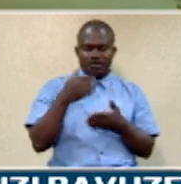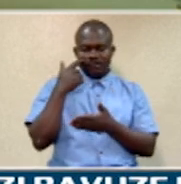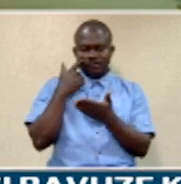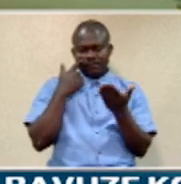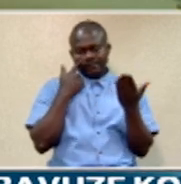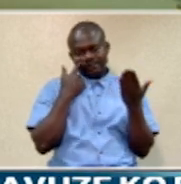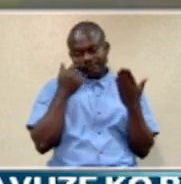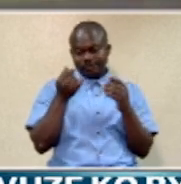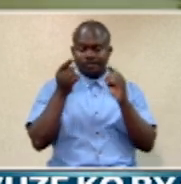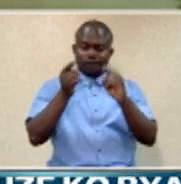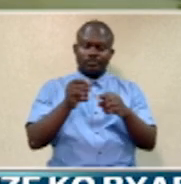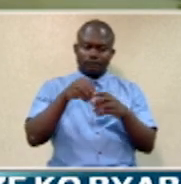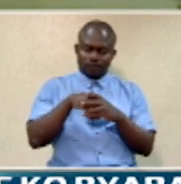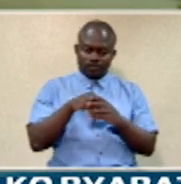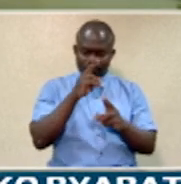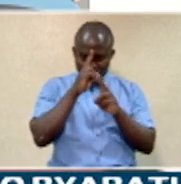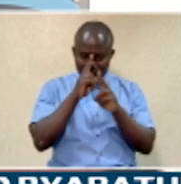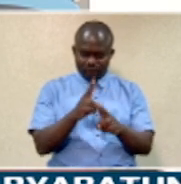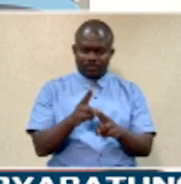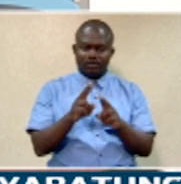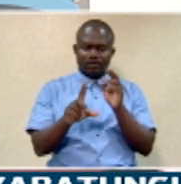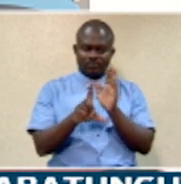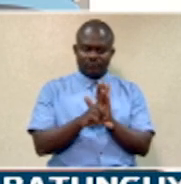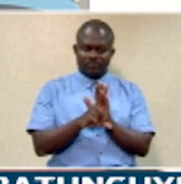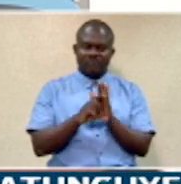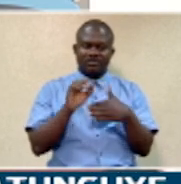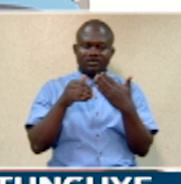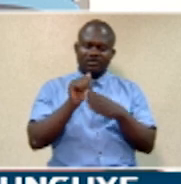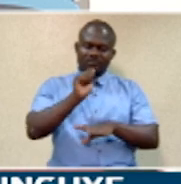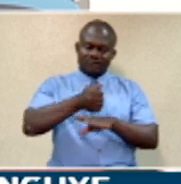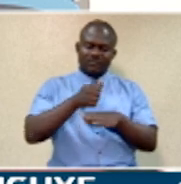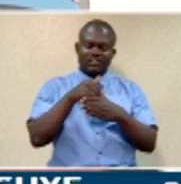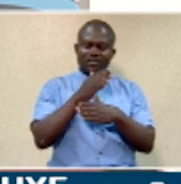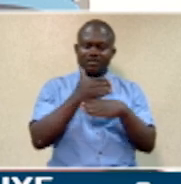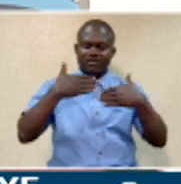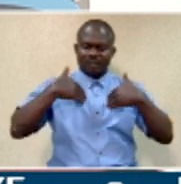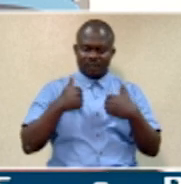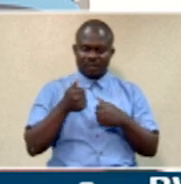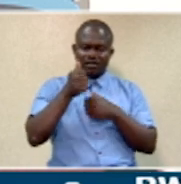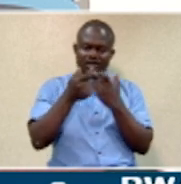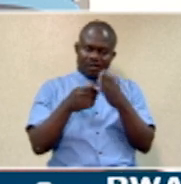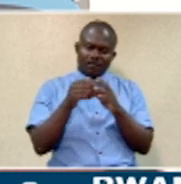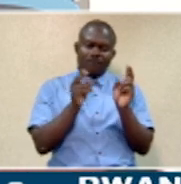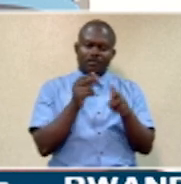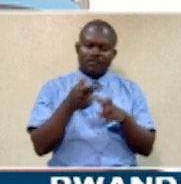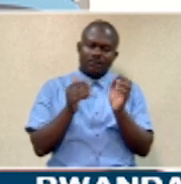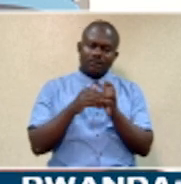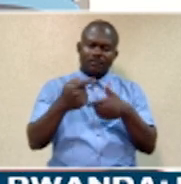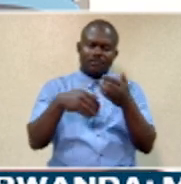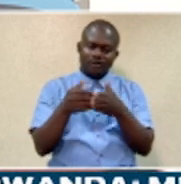birengeje ababagana bubahiriza amabwiriza yashyizweho na minisiteri y'ubuzima ibyo ni ibisanzwe kandi